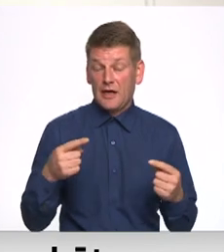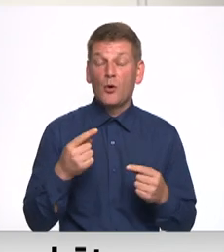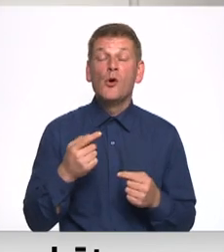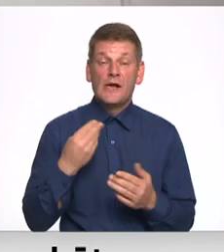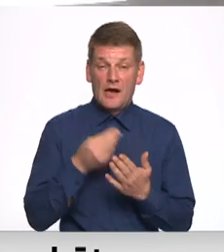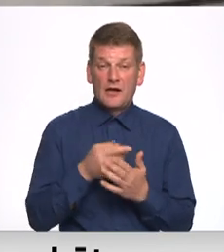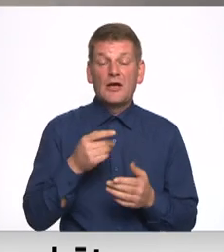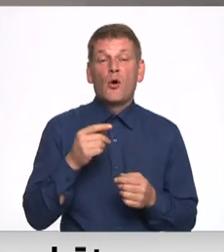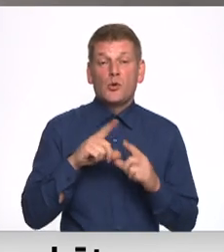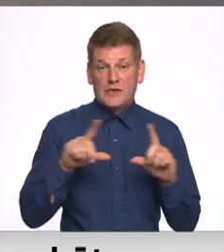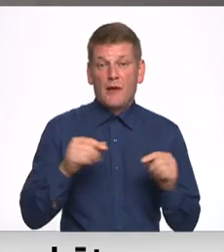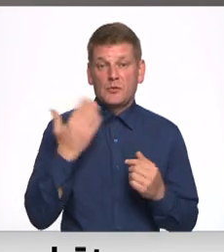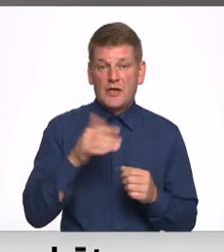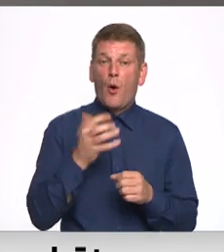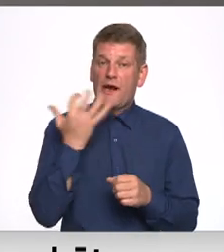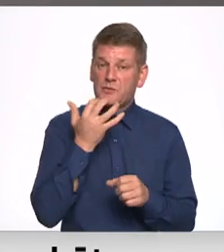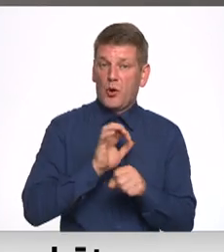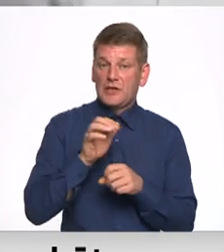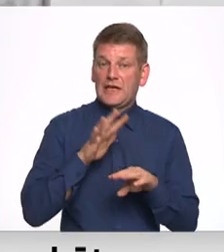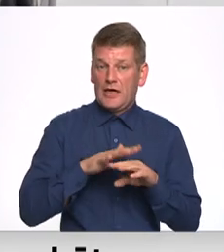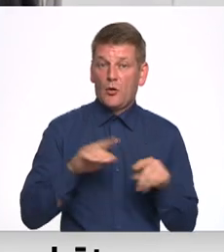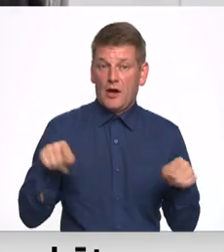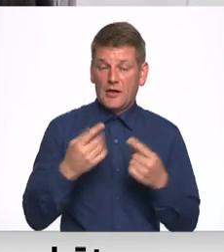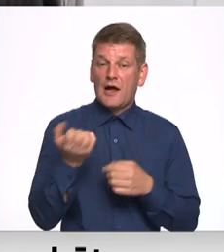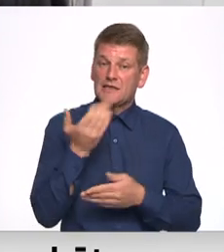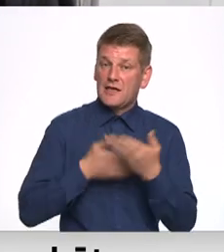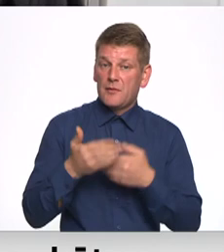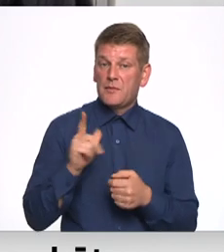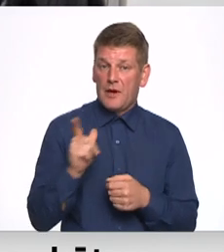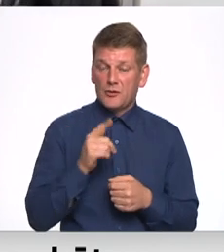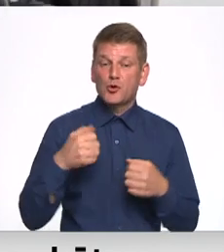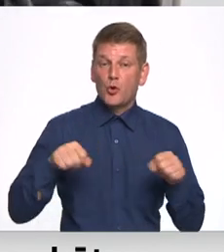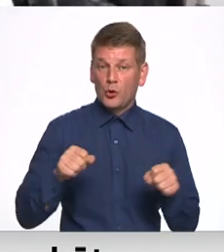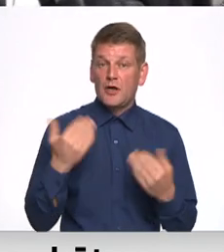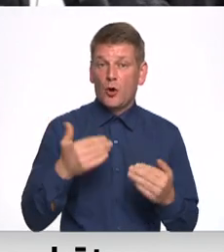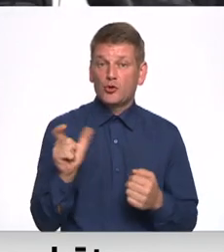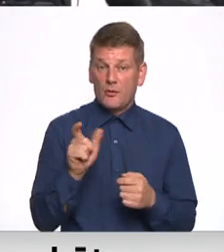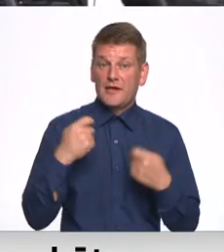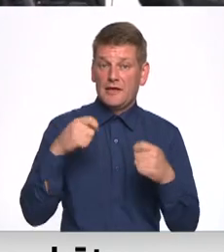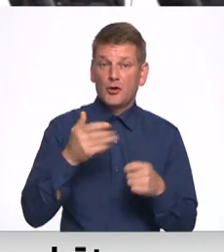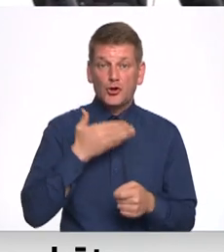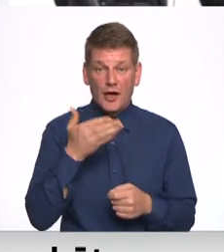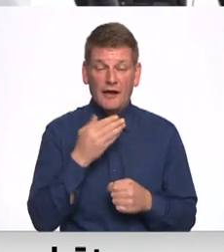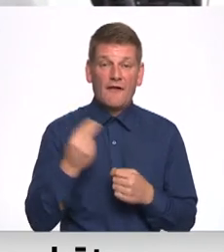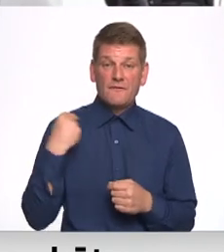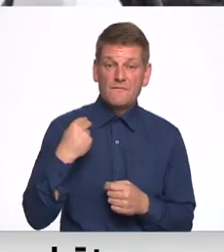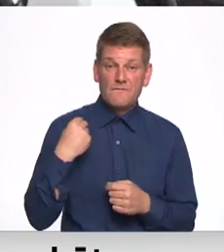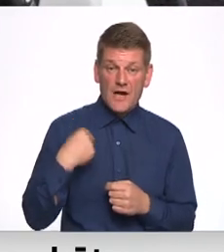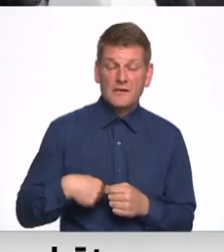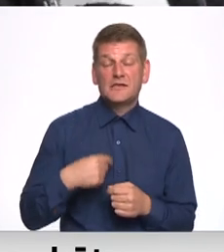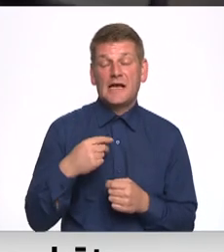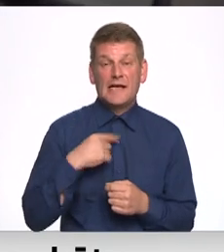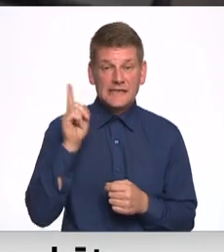jau attīsta savu eksporta tirgu. Ar sadarbības partneru starpniecību skūteri jau šobrīd tiek tirgoti Čehijā, Francijā,